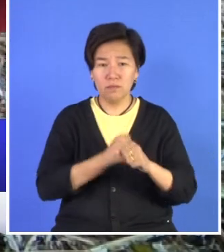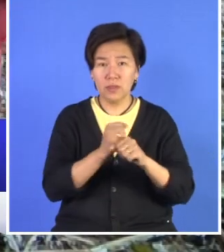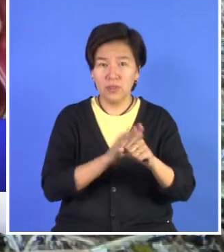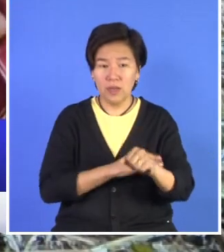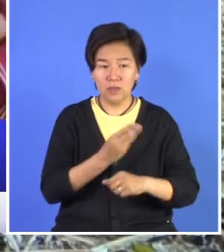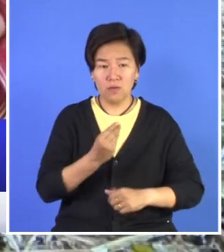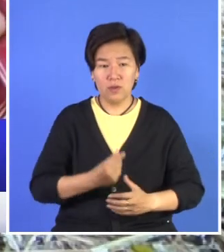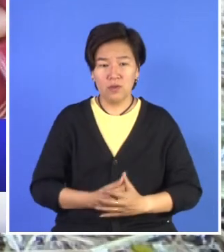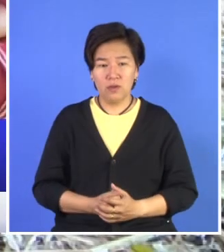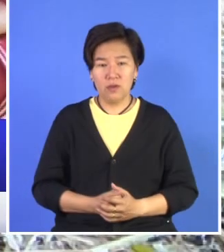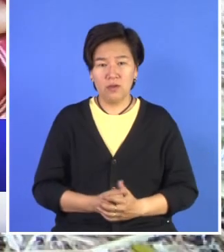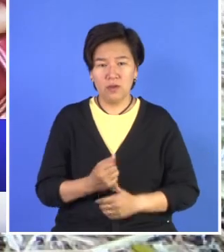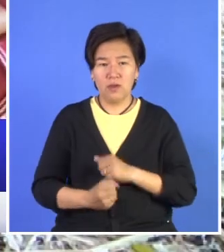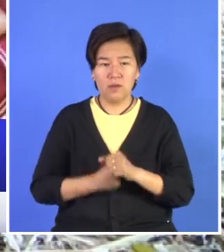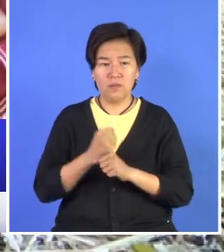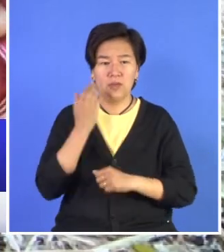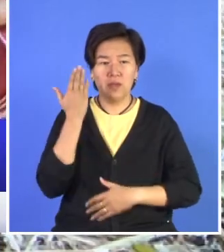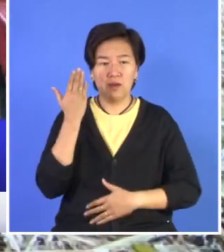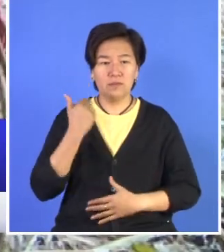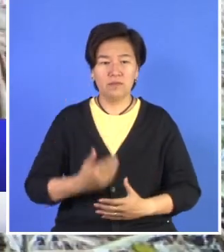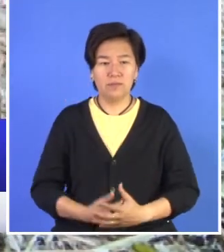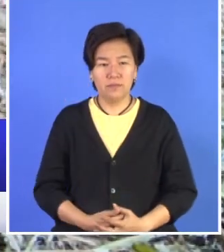้เป็นปีที่แล้วด้วยเนาะ เป็นที่แล้ว